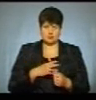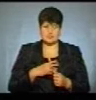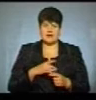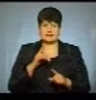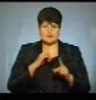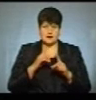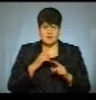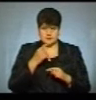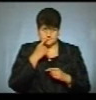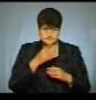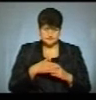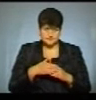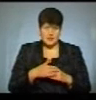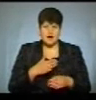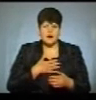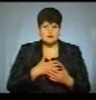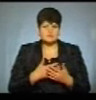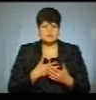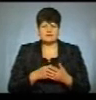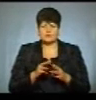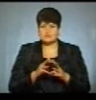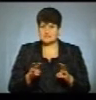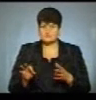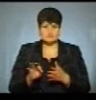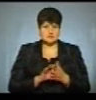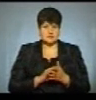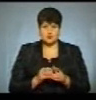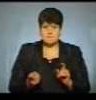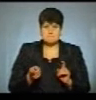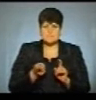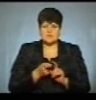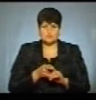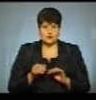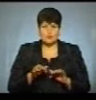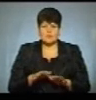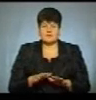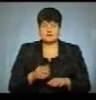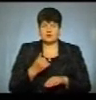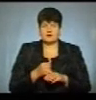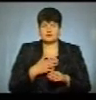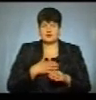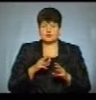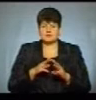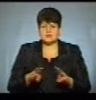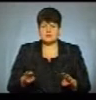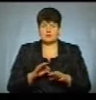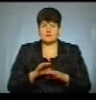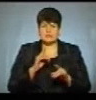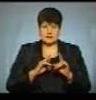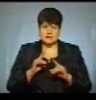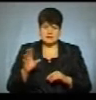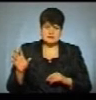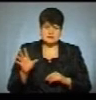селекторна нарада, тому що дійсно активно Міністерство зразу включилося в цю кампанію, і під головуванням нашого міністра проведена селекторна нарада з